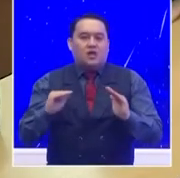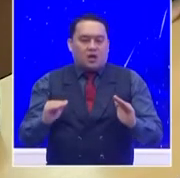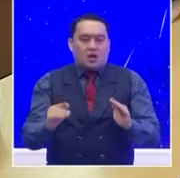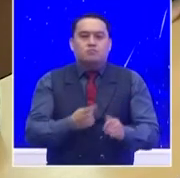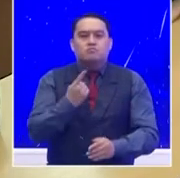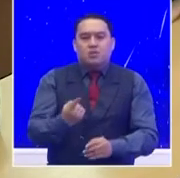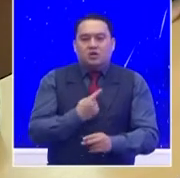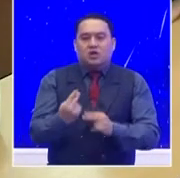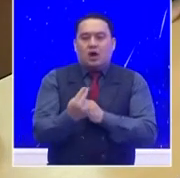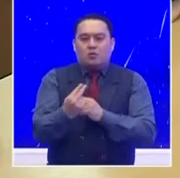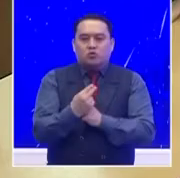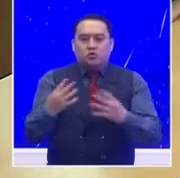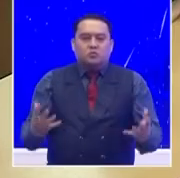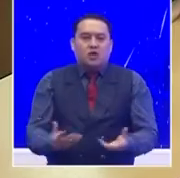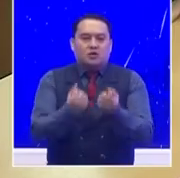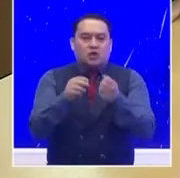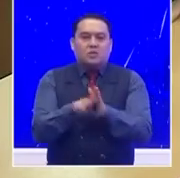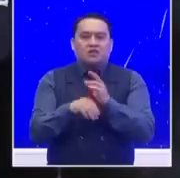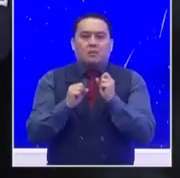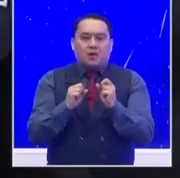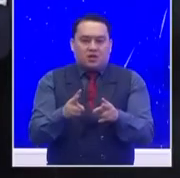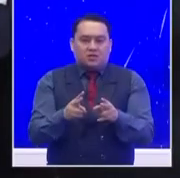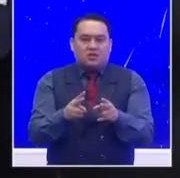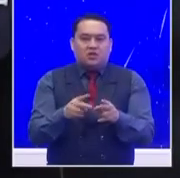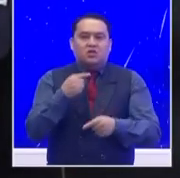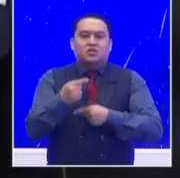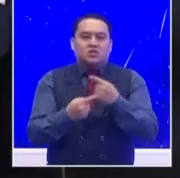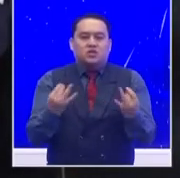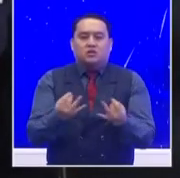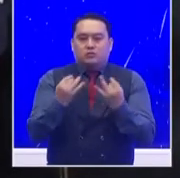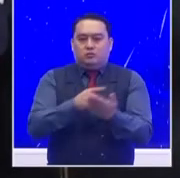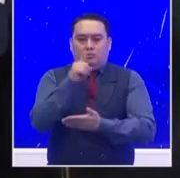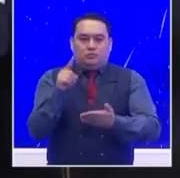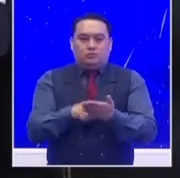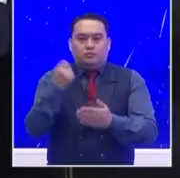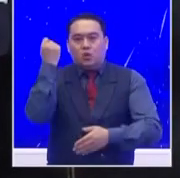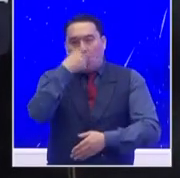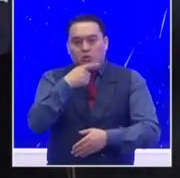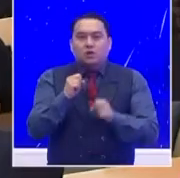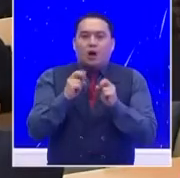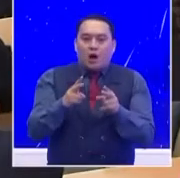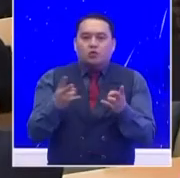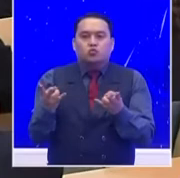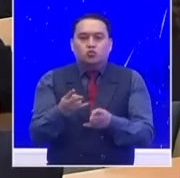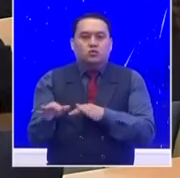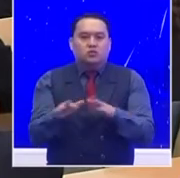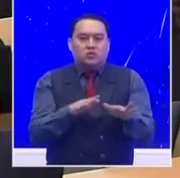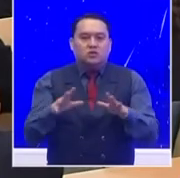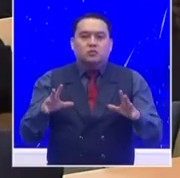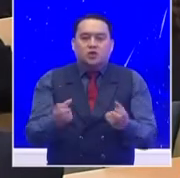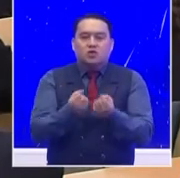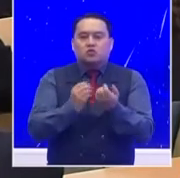мастер-класс спасатели посвящен пожарной безопасности через увлекательные викторины дети узнали как вести себя во время через